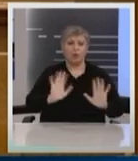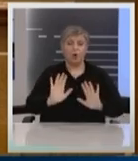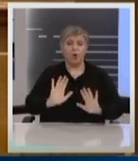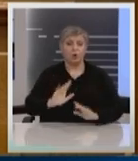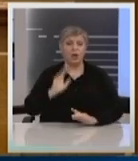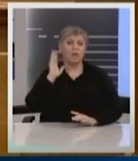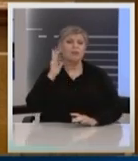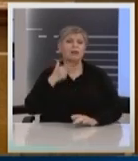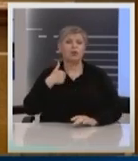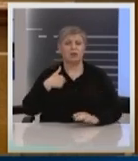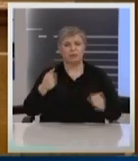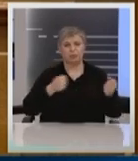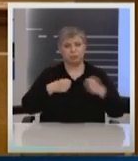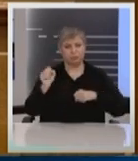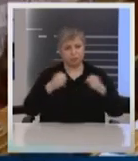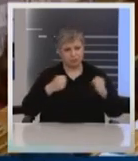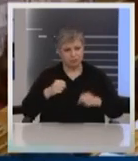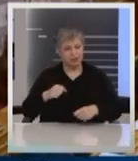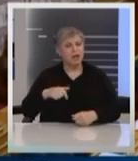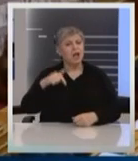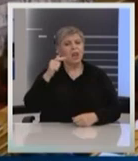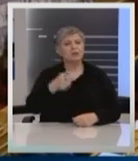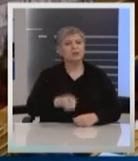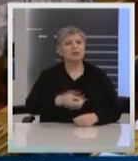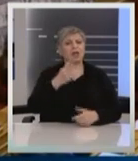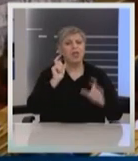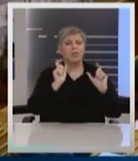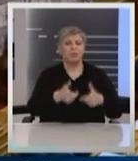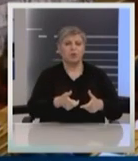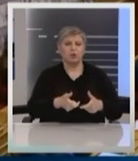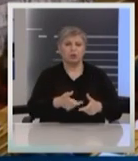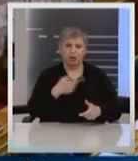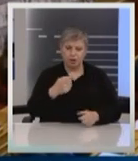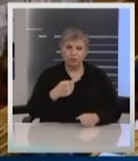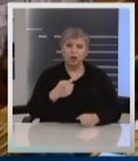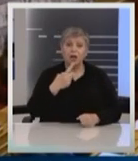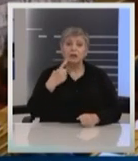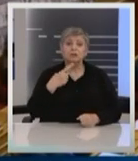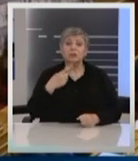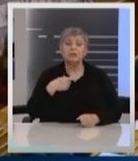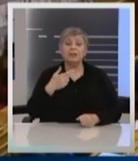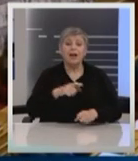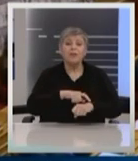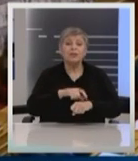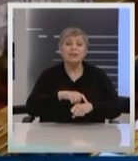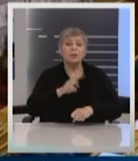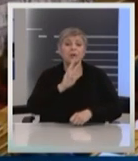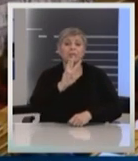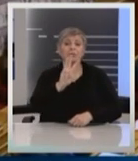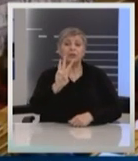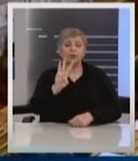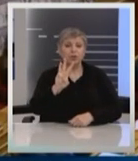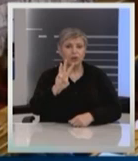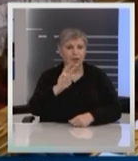Νέα Δημοκρατία δεν ζητάει, που είστε μεγαλύτερο κόμμα από την Ένωση Κεντρών, να ζητήσει να κατέβει από την ιστοσελίδα τον Ομπάμα.